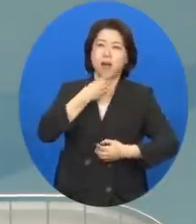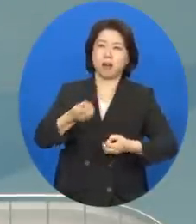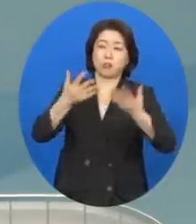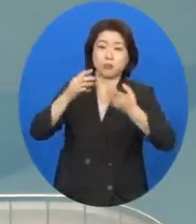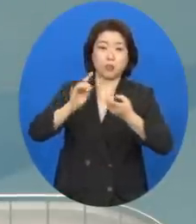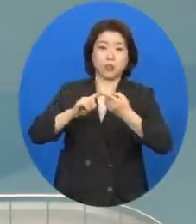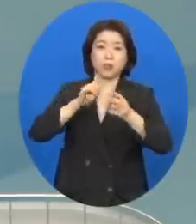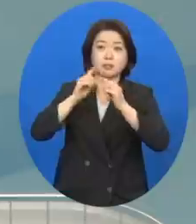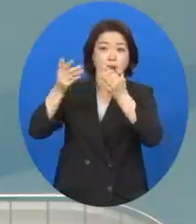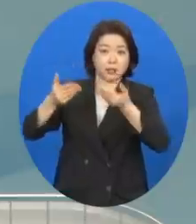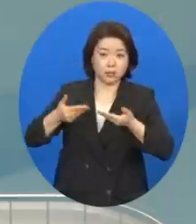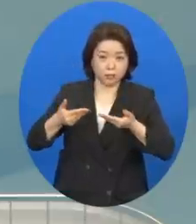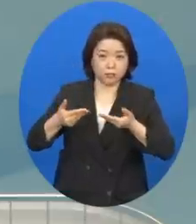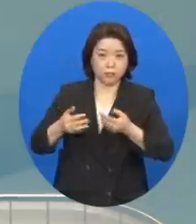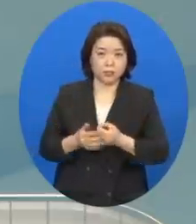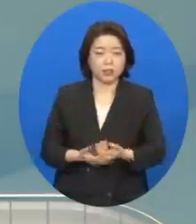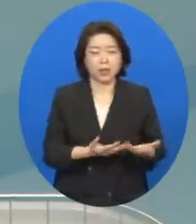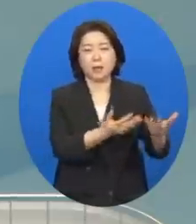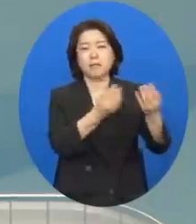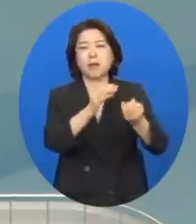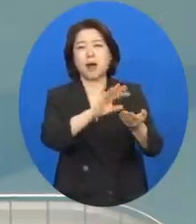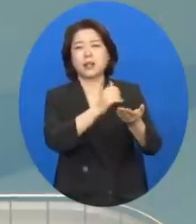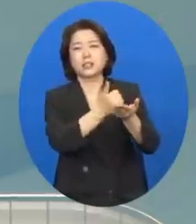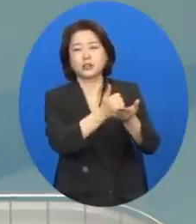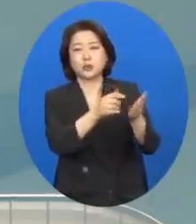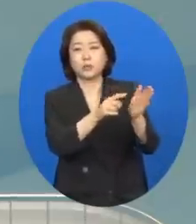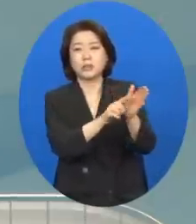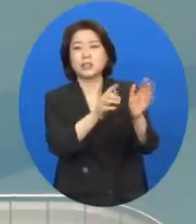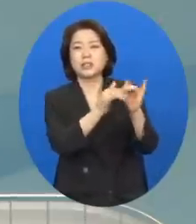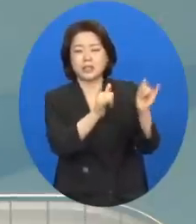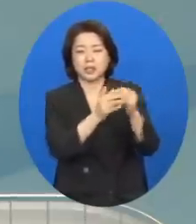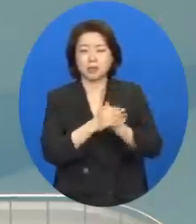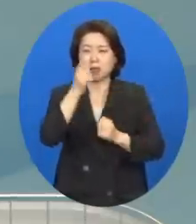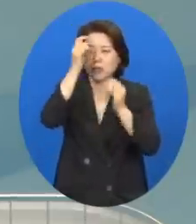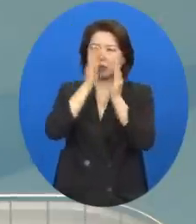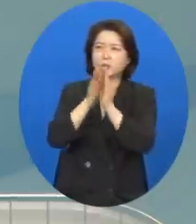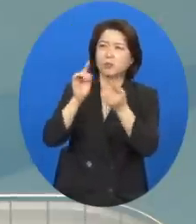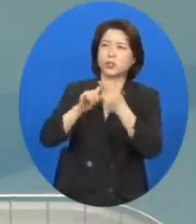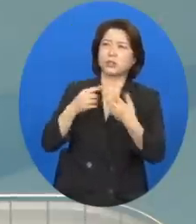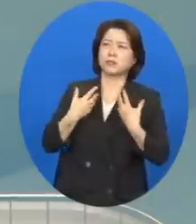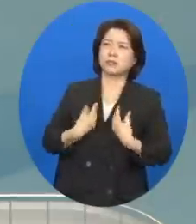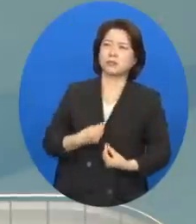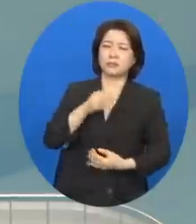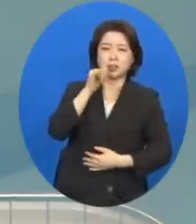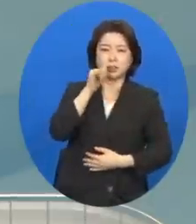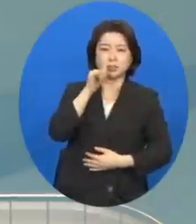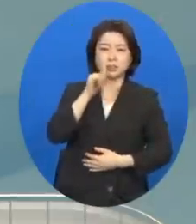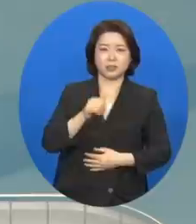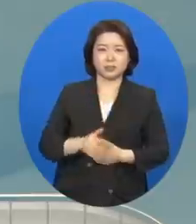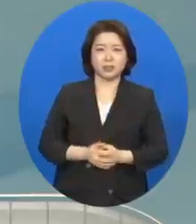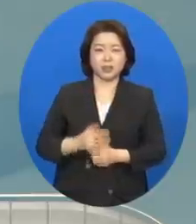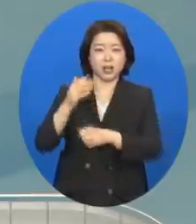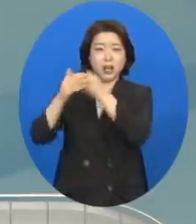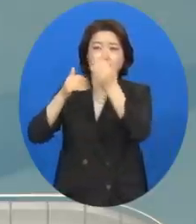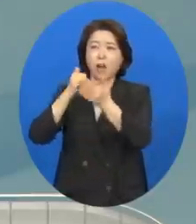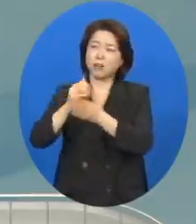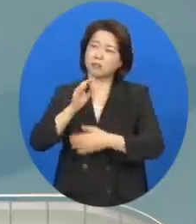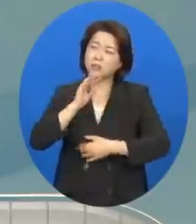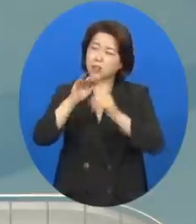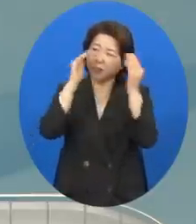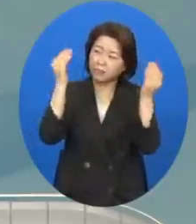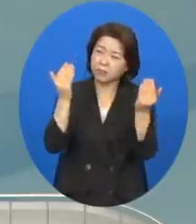말씀하시는데 많은 그리스도인들이 기도에 대한 좌절감이 있습니다. 하나님께서 정말 모든